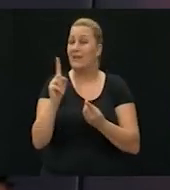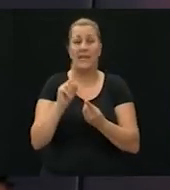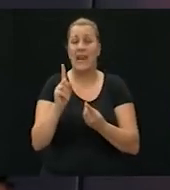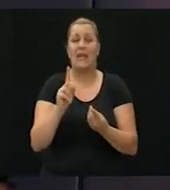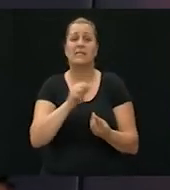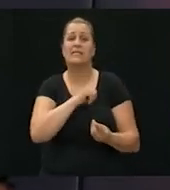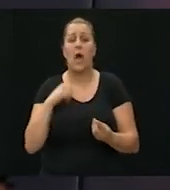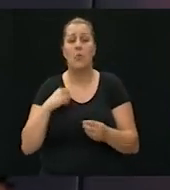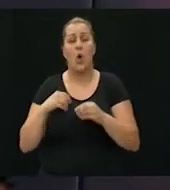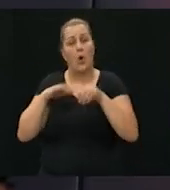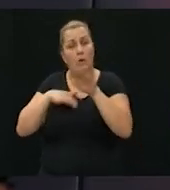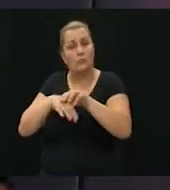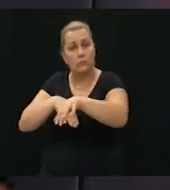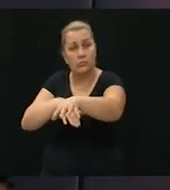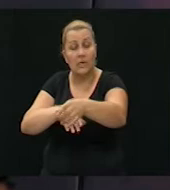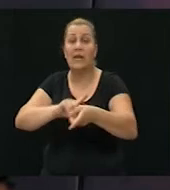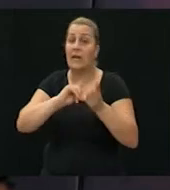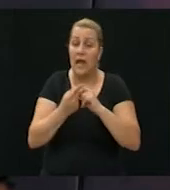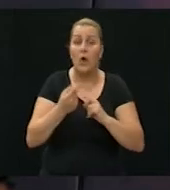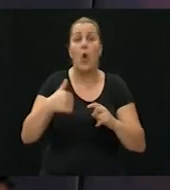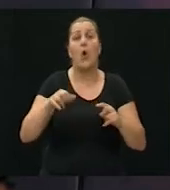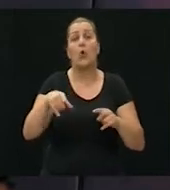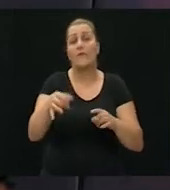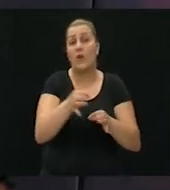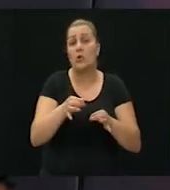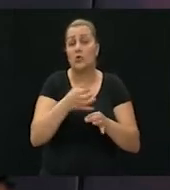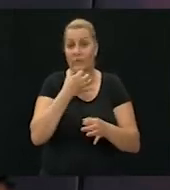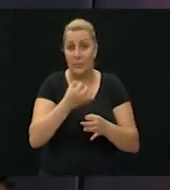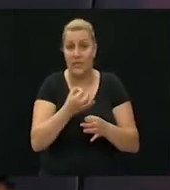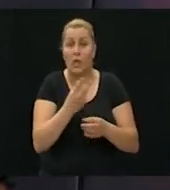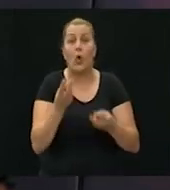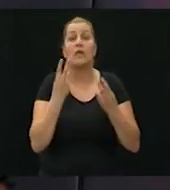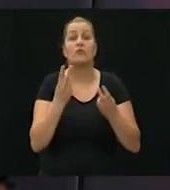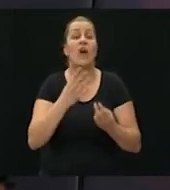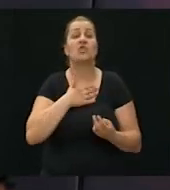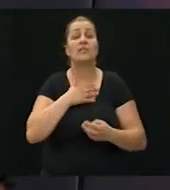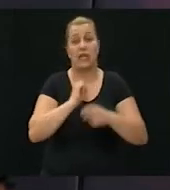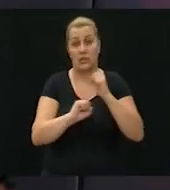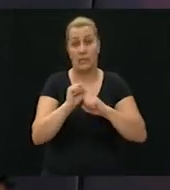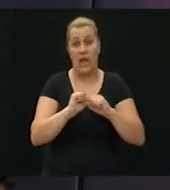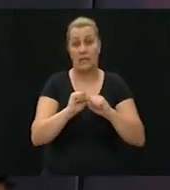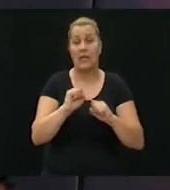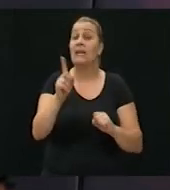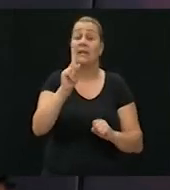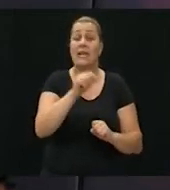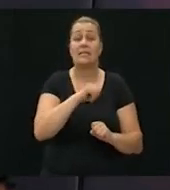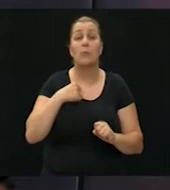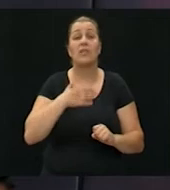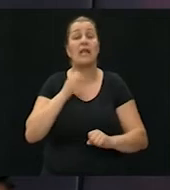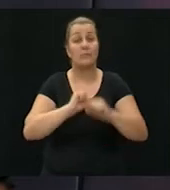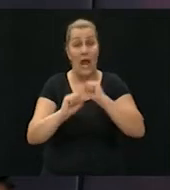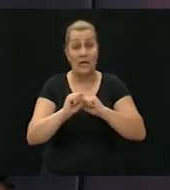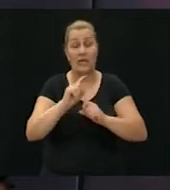simbolično u mimohodu, nego oko ovi elementarni pitanja koja su bitna za nas branitelje. I ne samo za branitelje, nego za